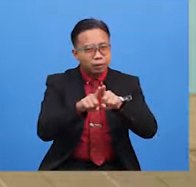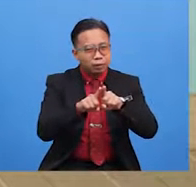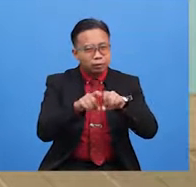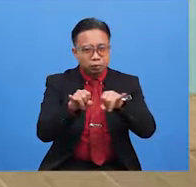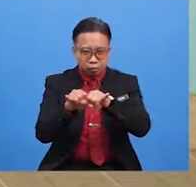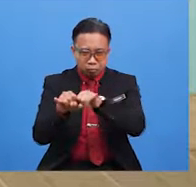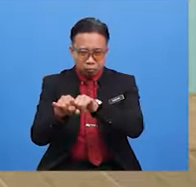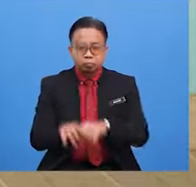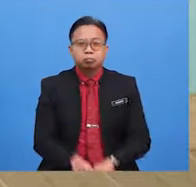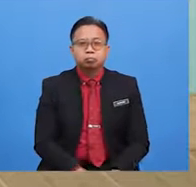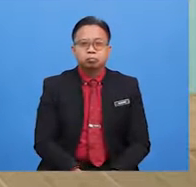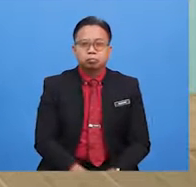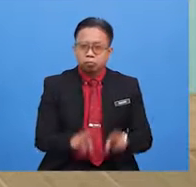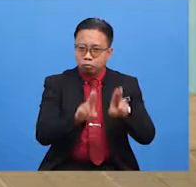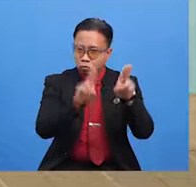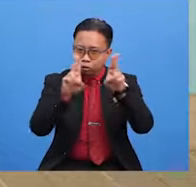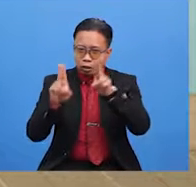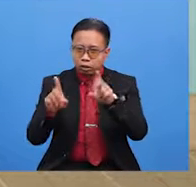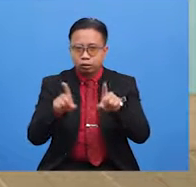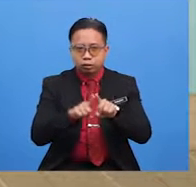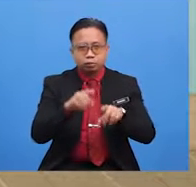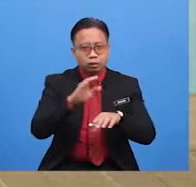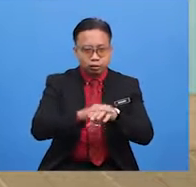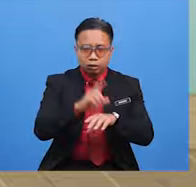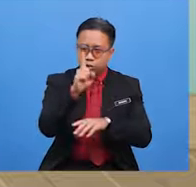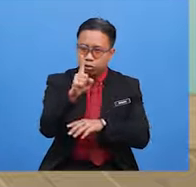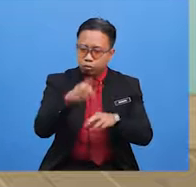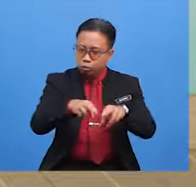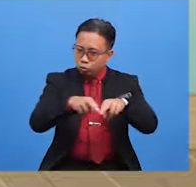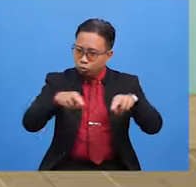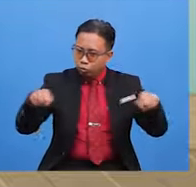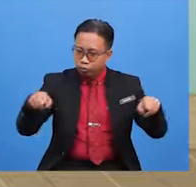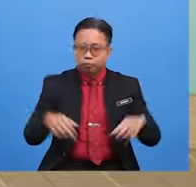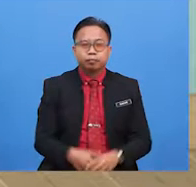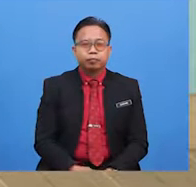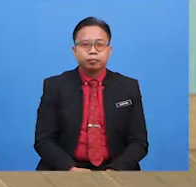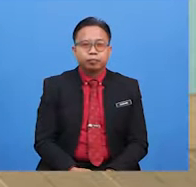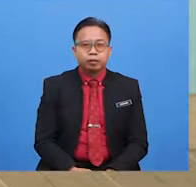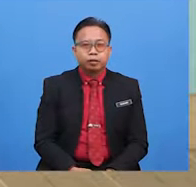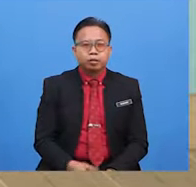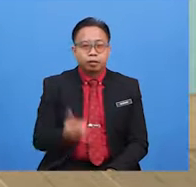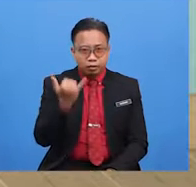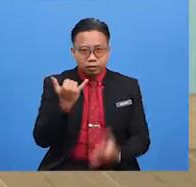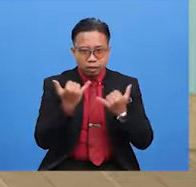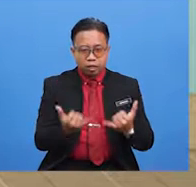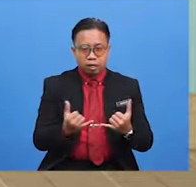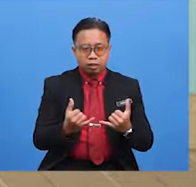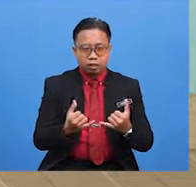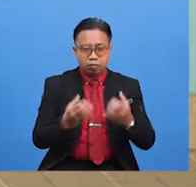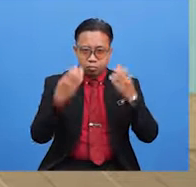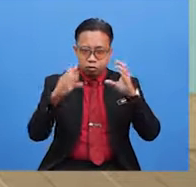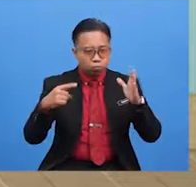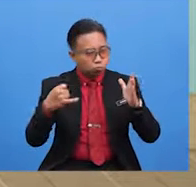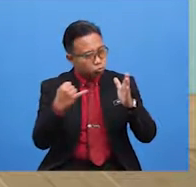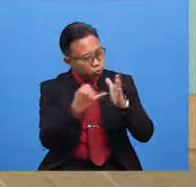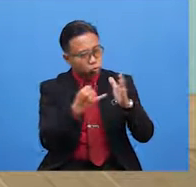udara dan diseimbangkan di atas suatu rok. Sekarang cikgu akan cuba cucuk belum di bahagian